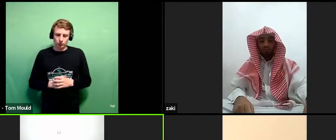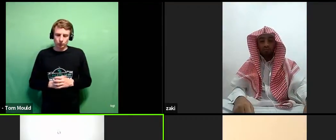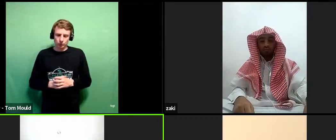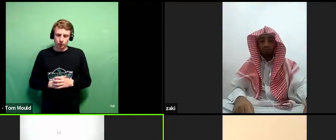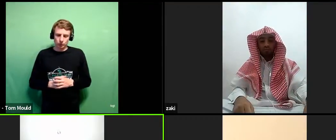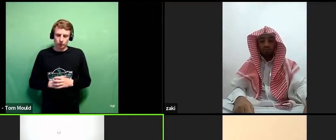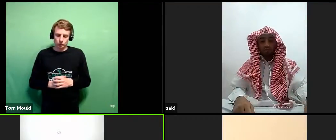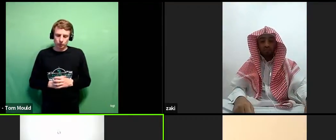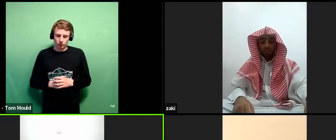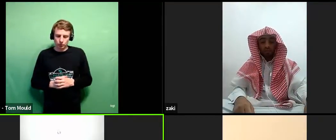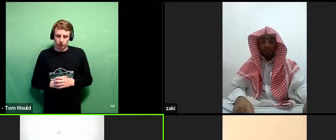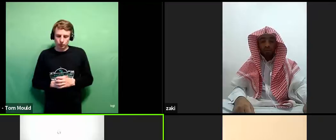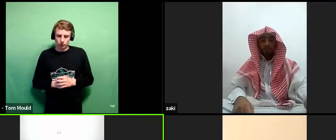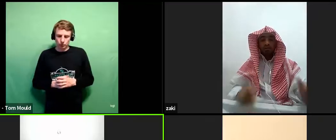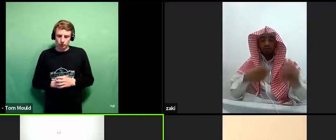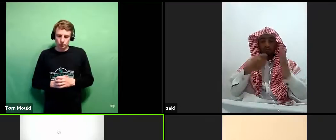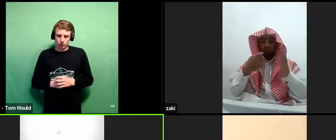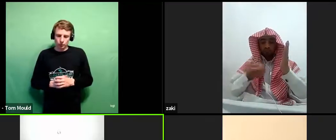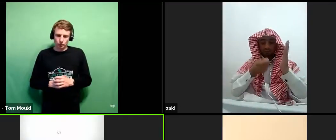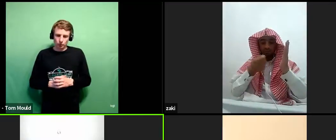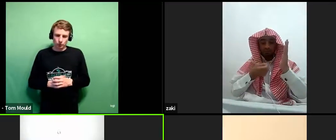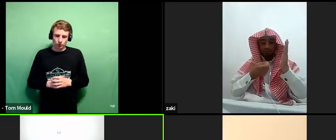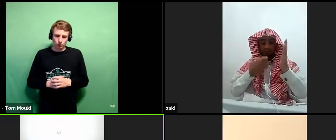فَأَصْلَحَ بَيْنَهُمْ فَلَا إِثْمَ